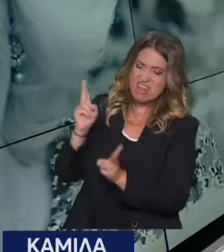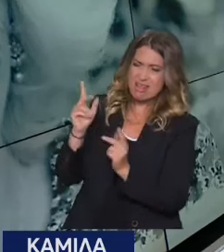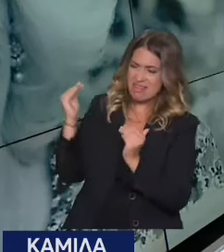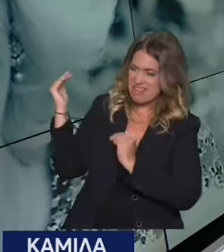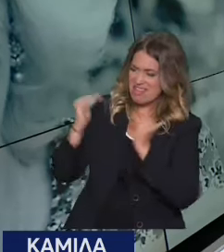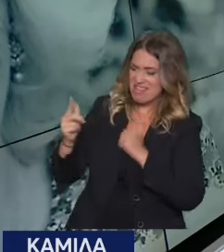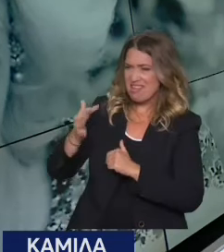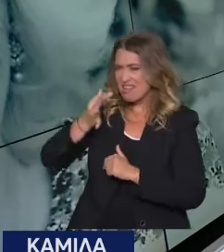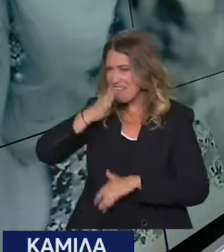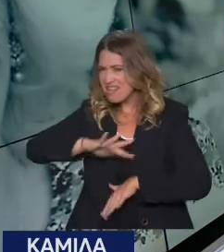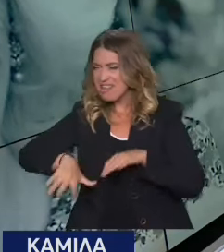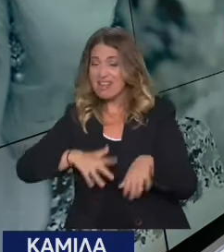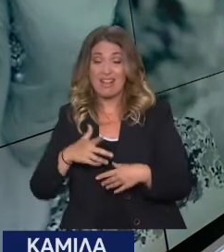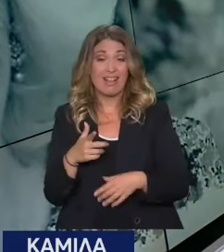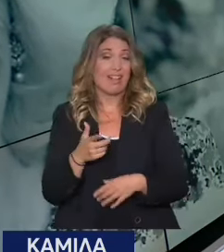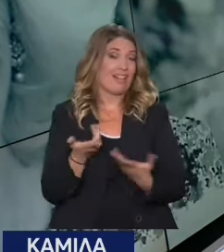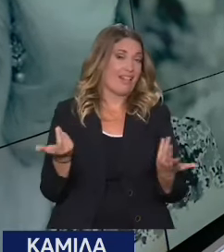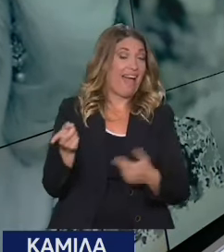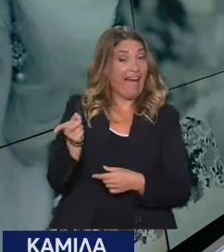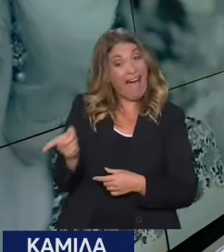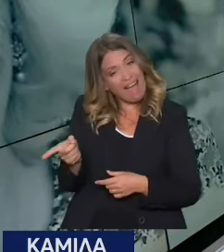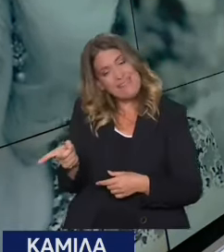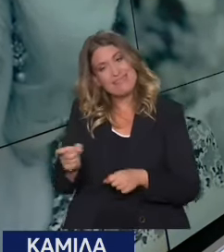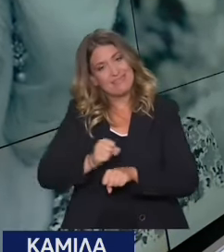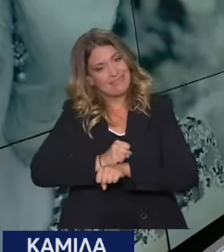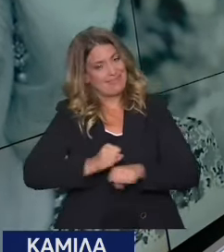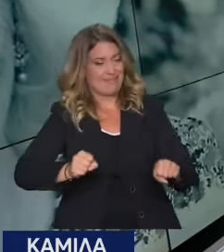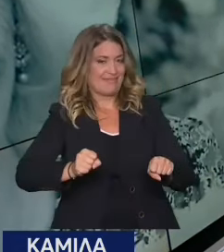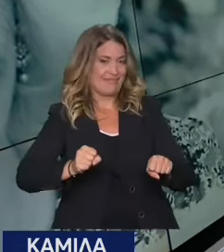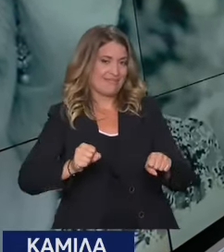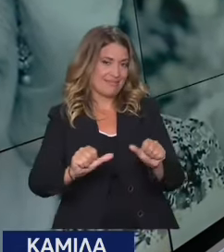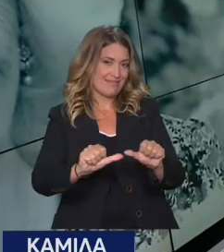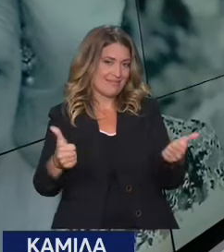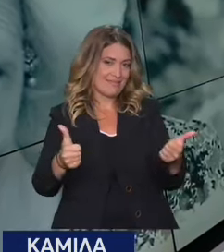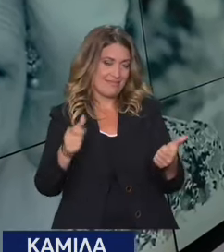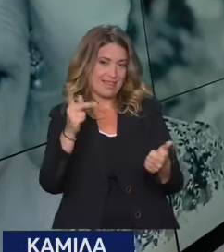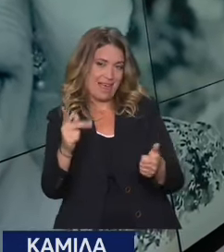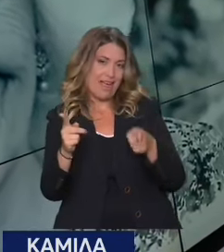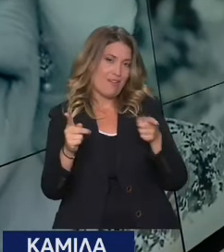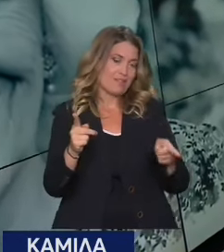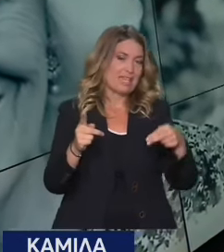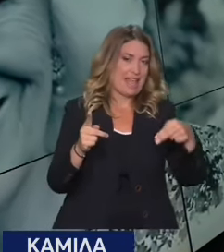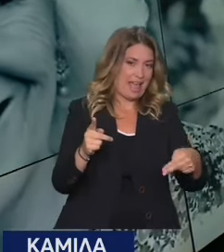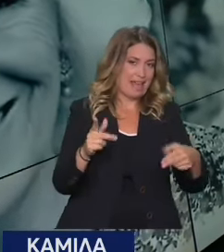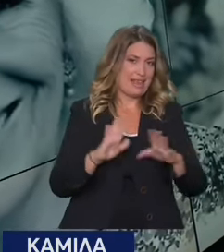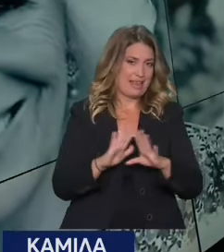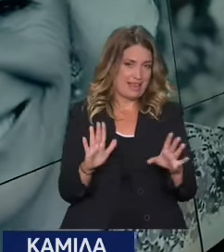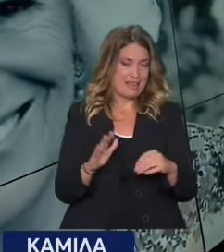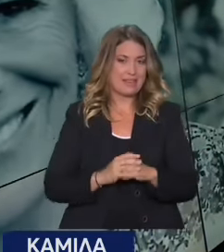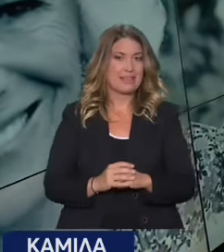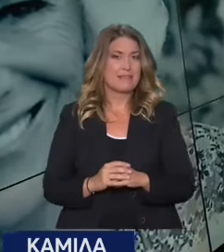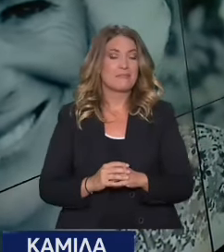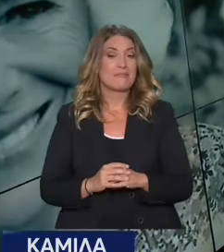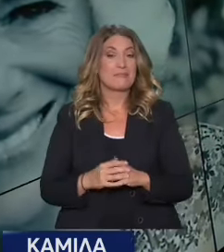αυτή διέλυσε το γάμο του Κάρολου με την Νταϊάννα. Πέρασε πάρα πολύ καιρός να γίνει αποδεκτή. Μόλις πέρυσι της απέδωσε τους